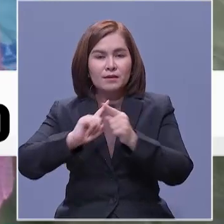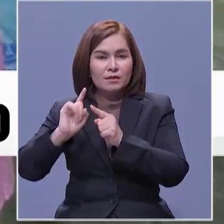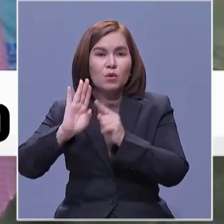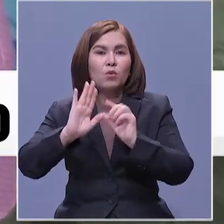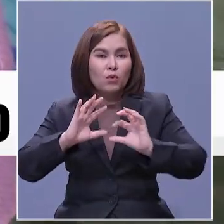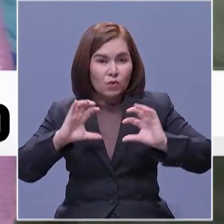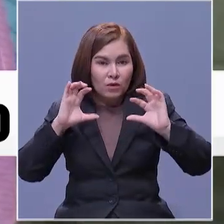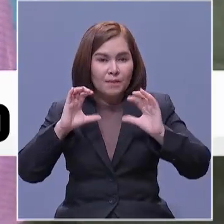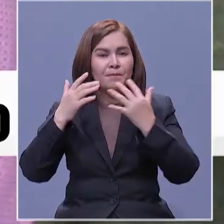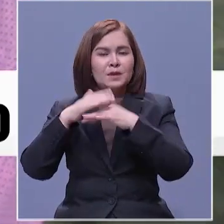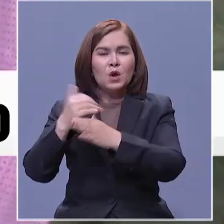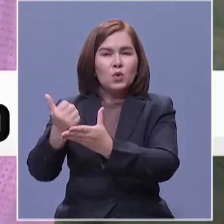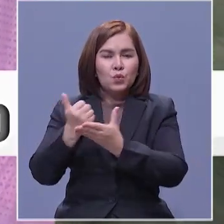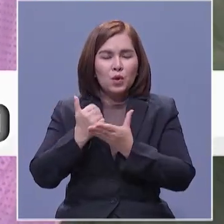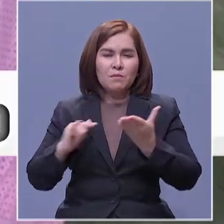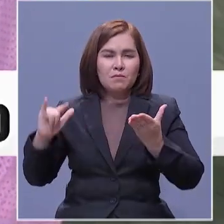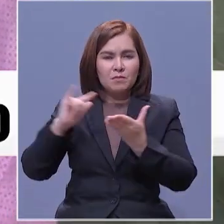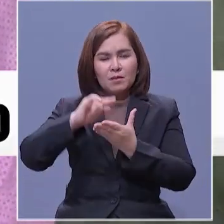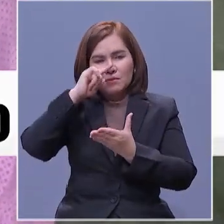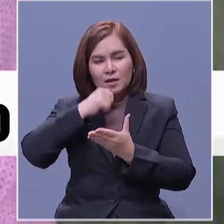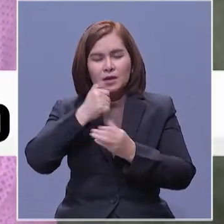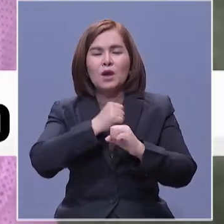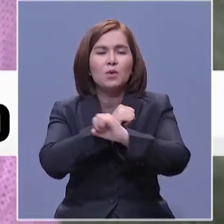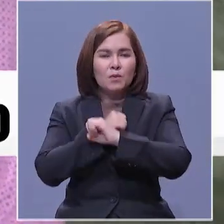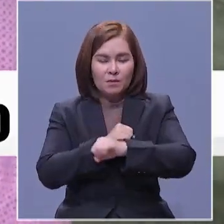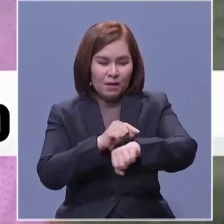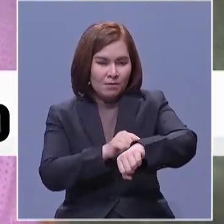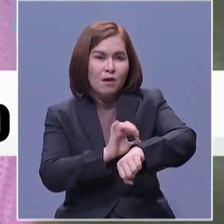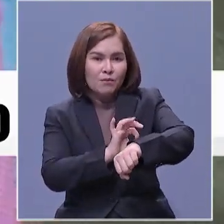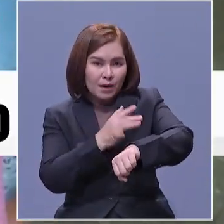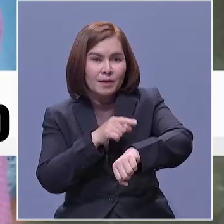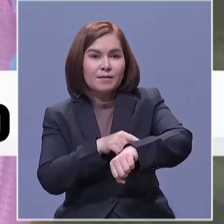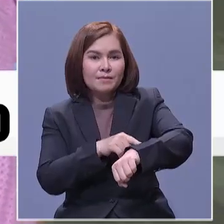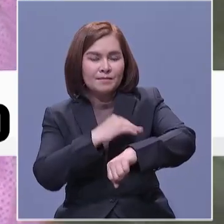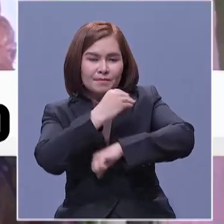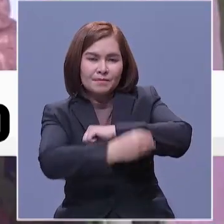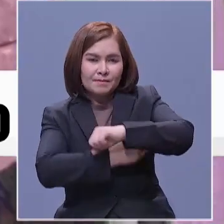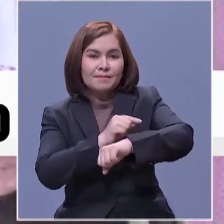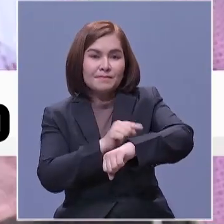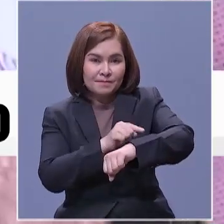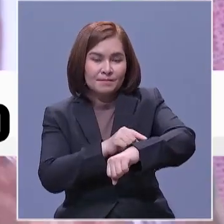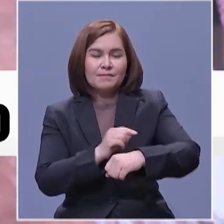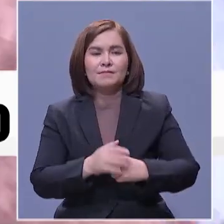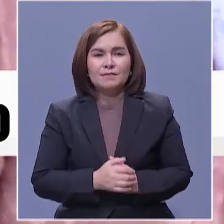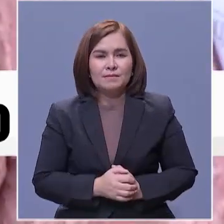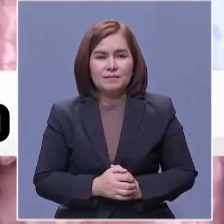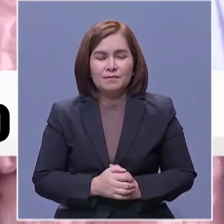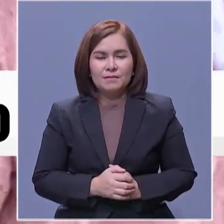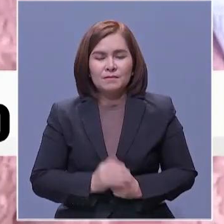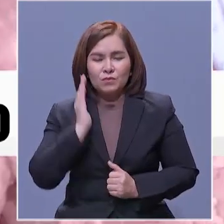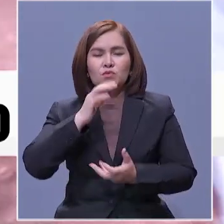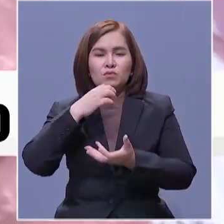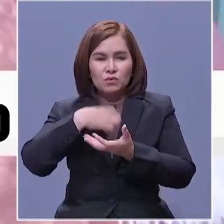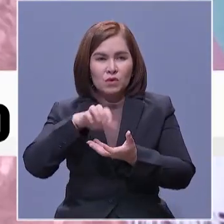ครับที่พาตนเองกลับบ้านอย่างปลอดภัยส่วนแผลที่แขนที่มีการพันแผลเนี่ยนะครับเห็นคุณวิมานบ